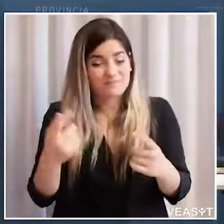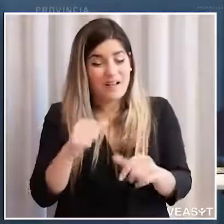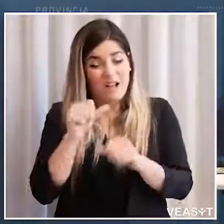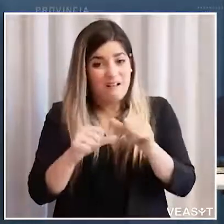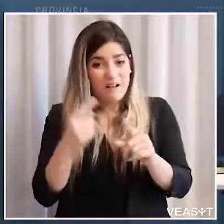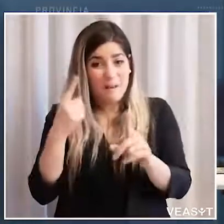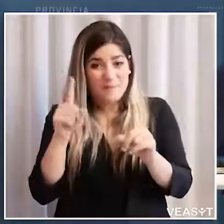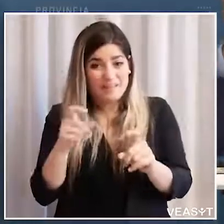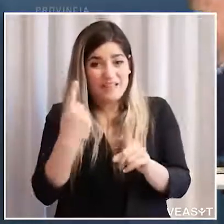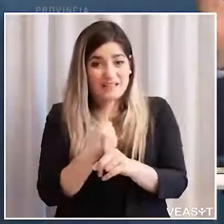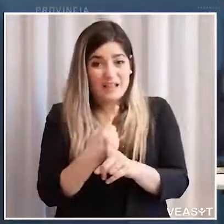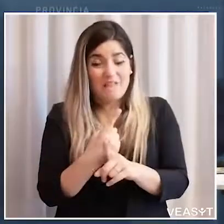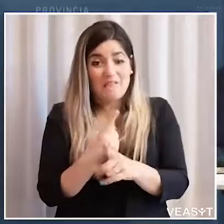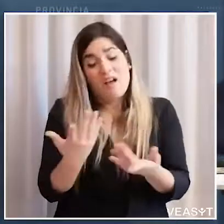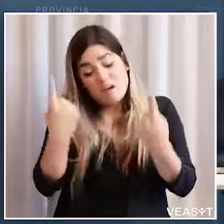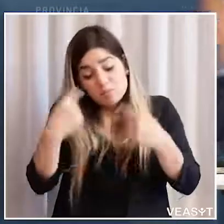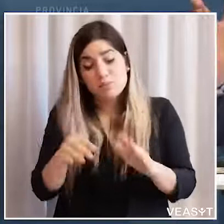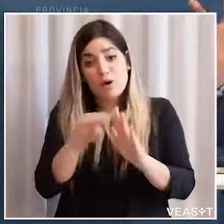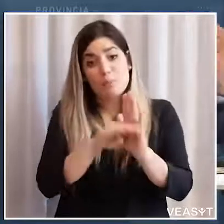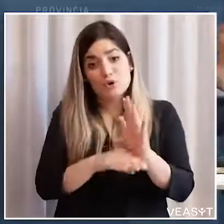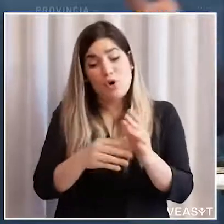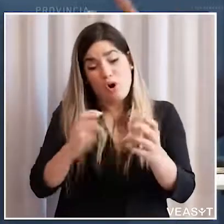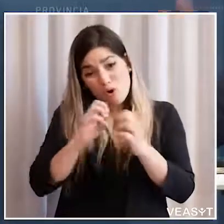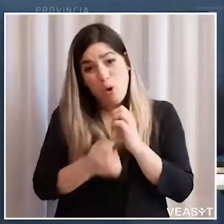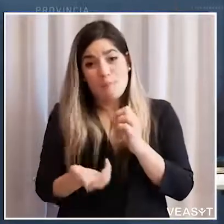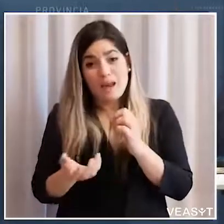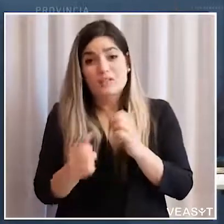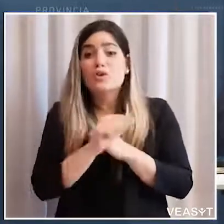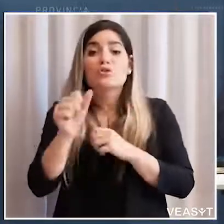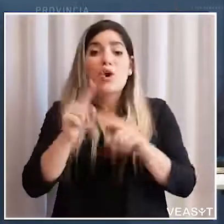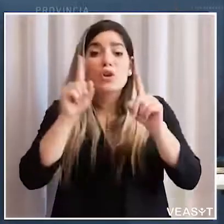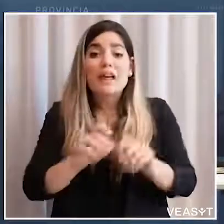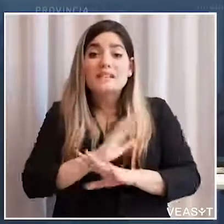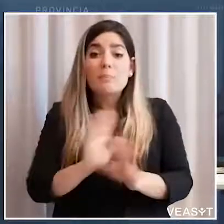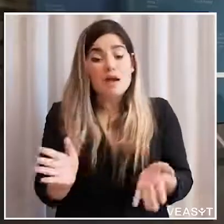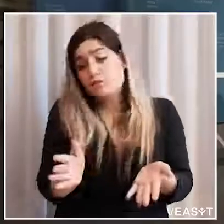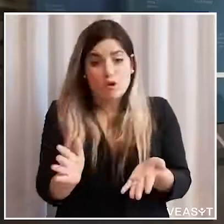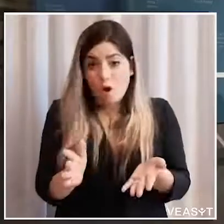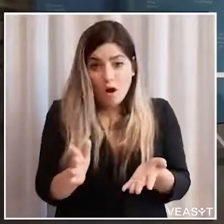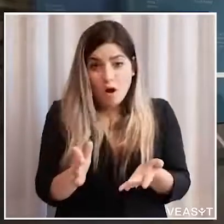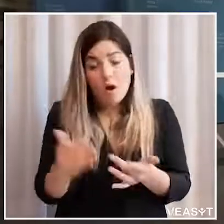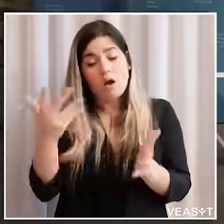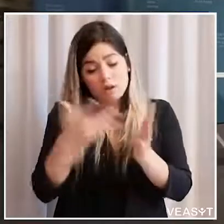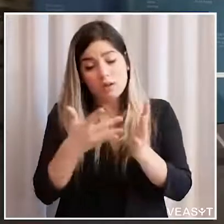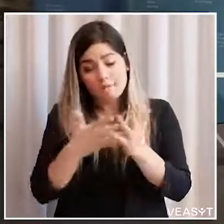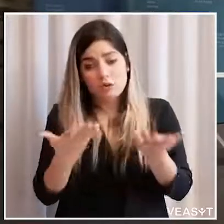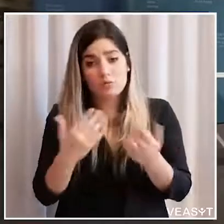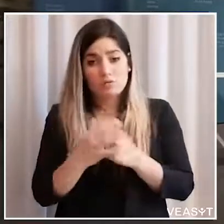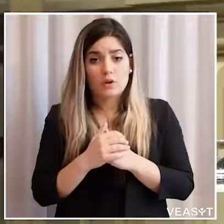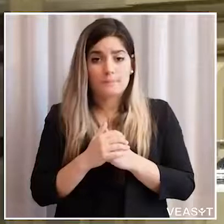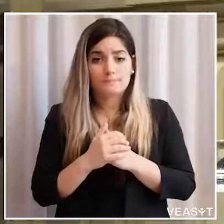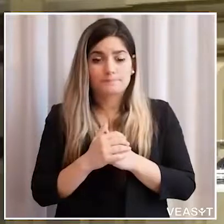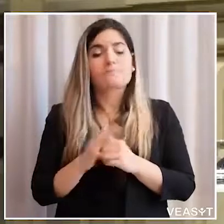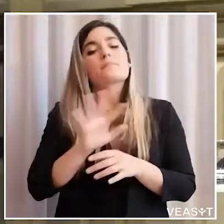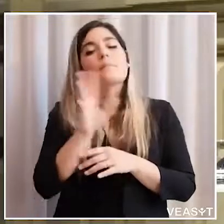protocollo abbastanza complicato non è solo testare e dopo è tutto a posto un'altra domanda